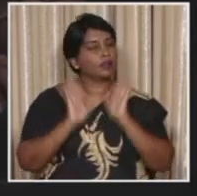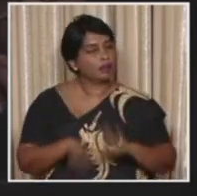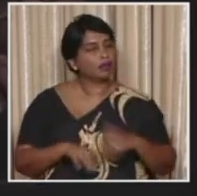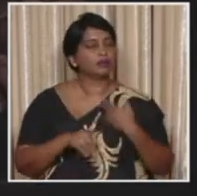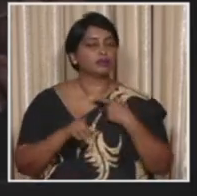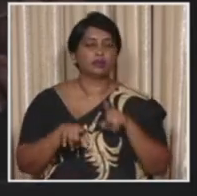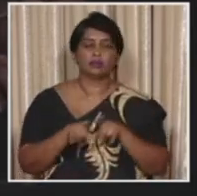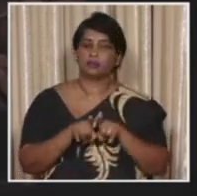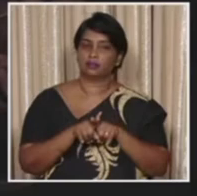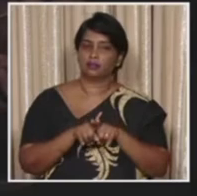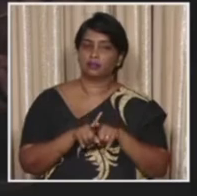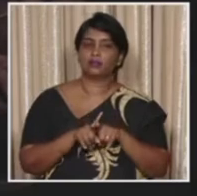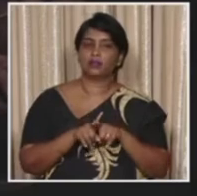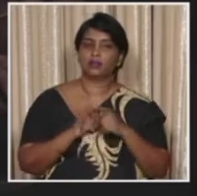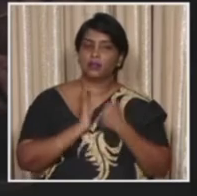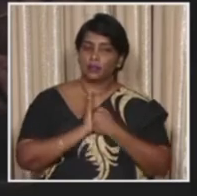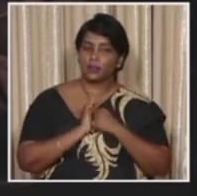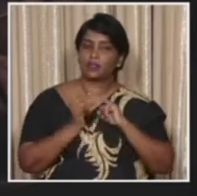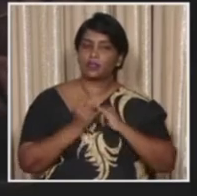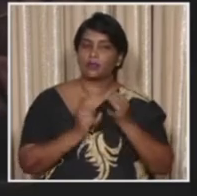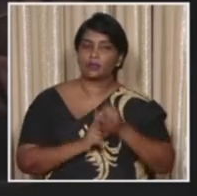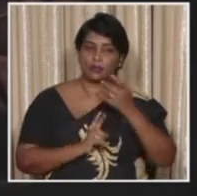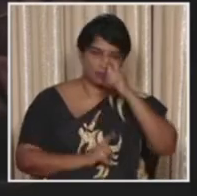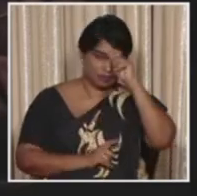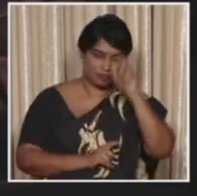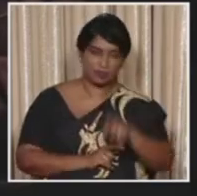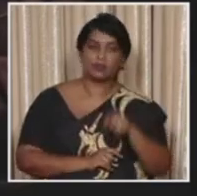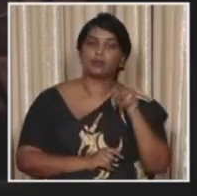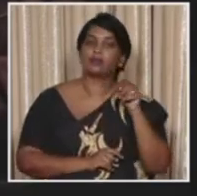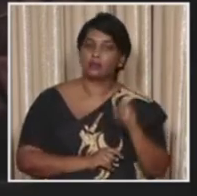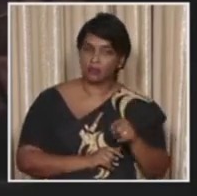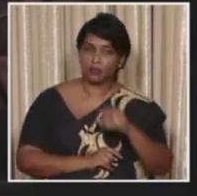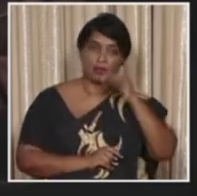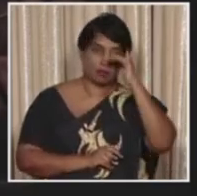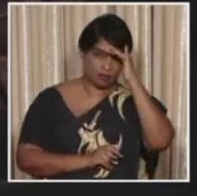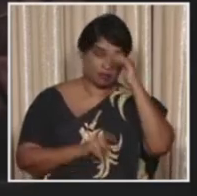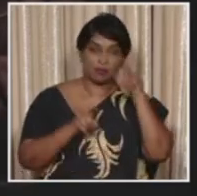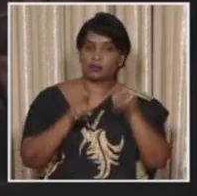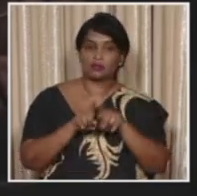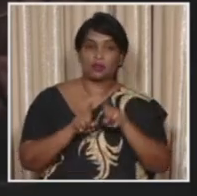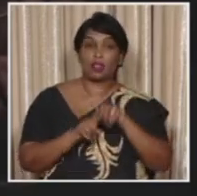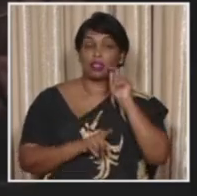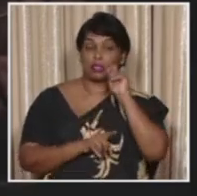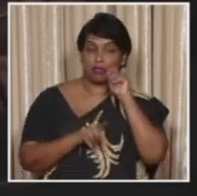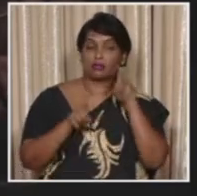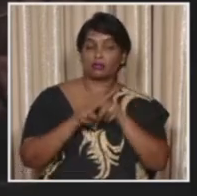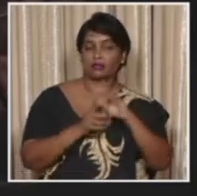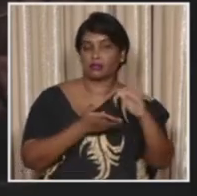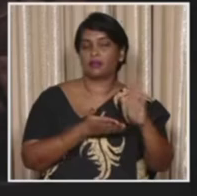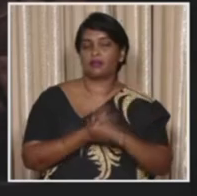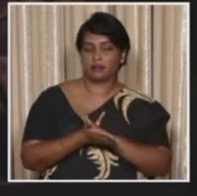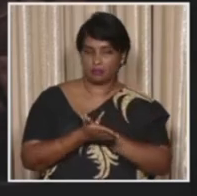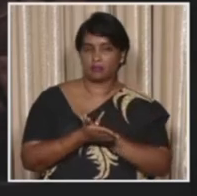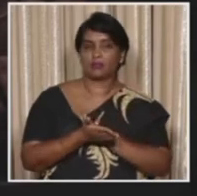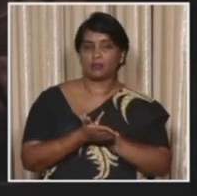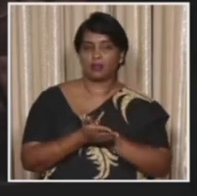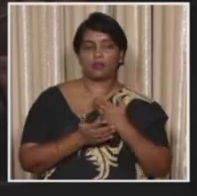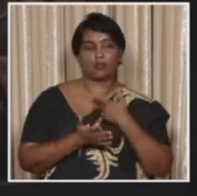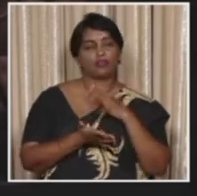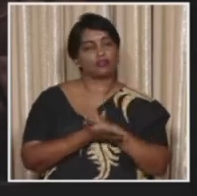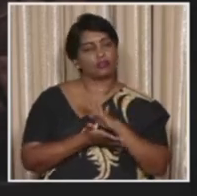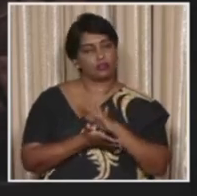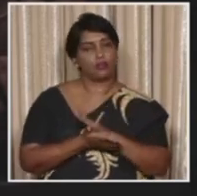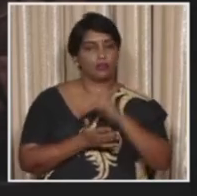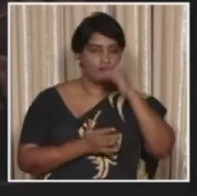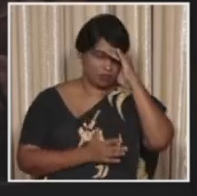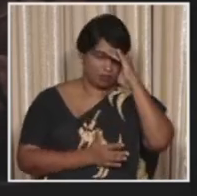anak itu mani, negaru sajit pemandas meti tu mani. Abu tu mah naik ke kita rakam ini mana biak khedir biat belati. Mangga tu satu dina karo naik